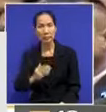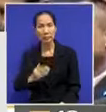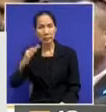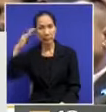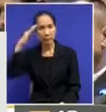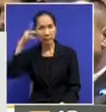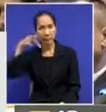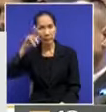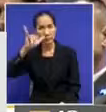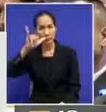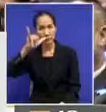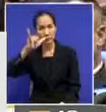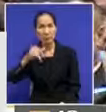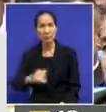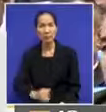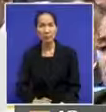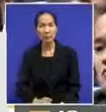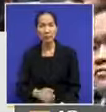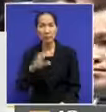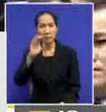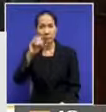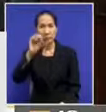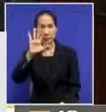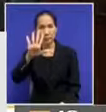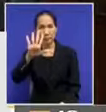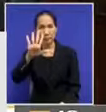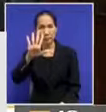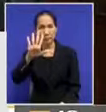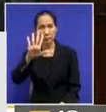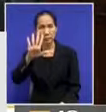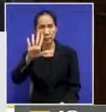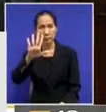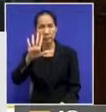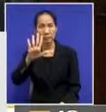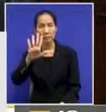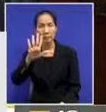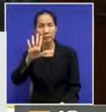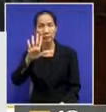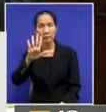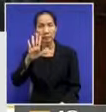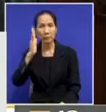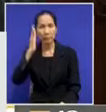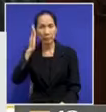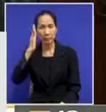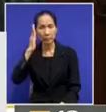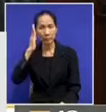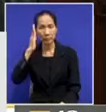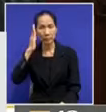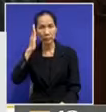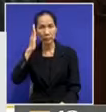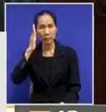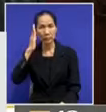พลเอกประยุทธ์จันทร์โอชาครับ 55นายคณาเทพเตชะเดชเรื